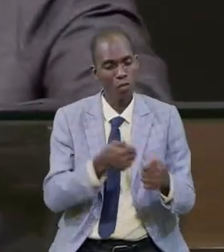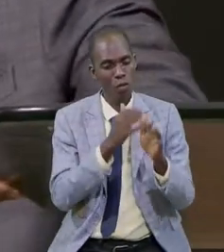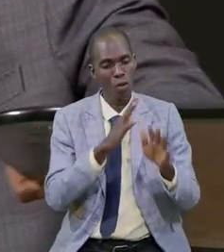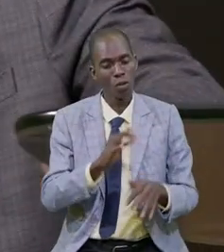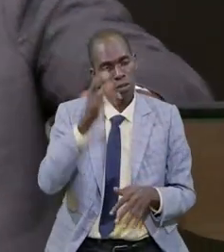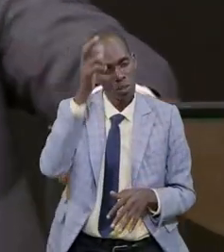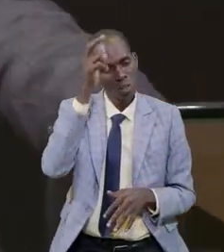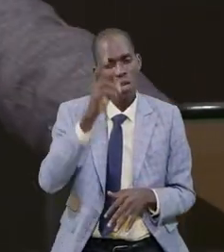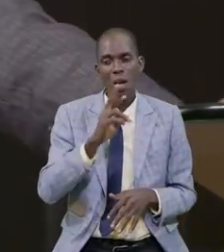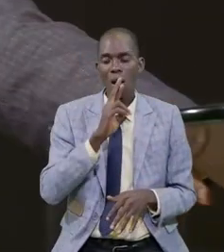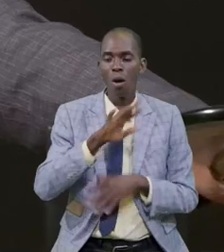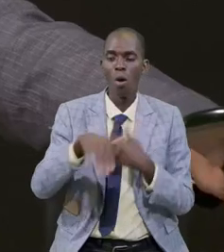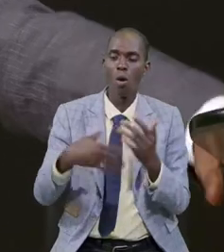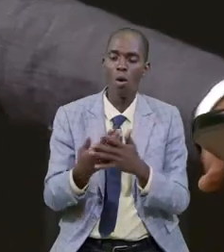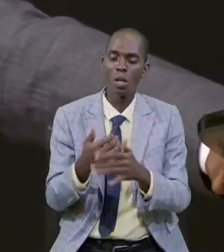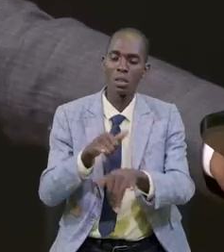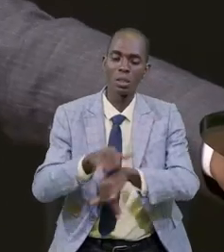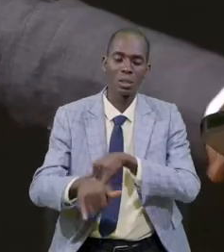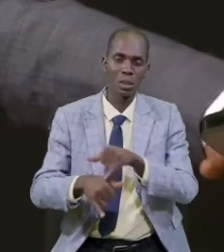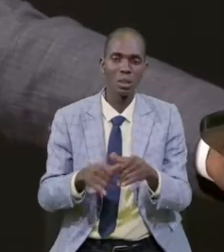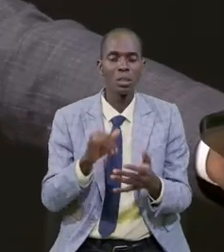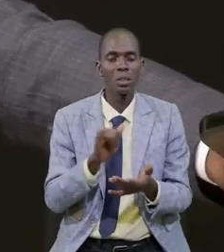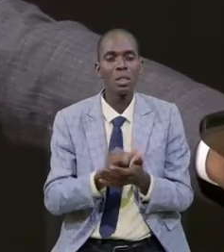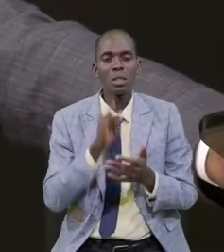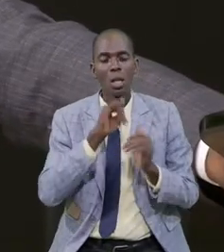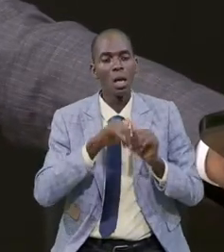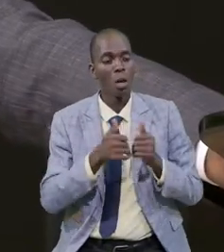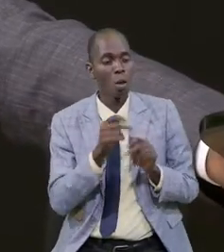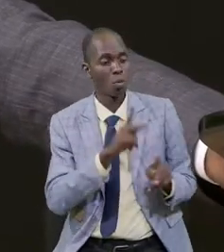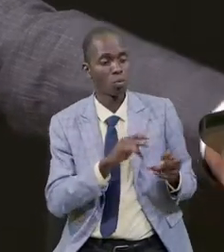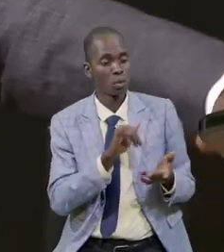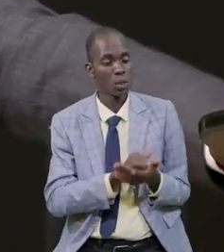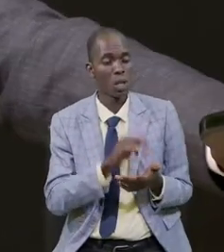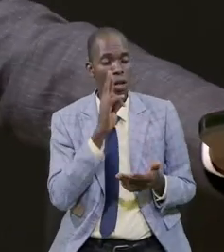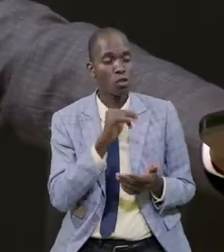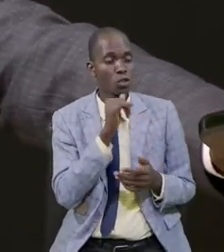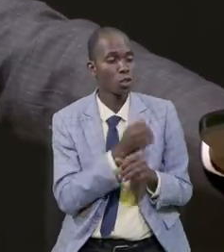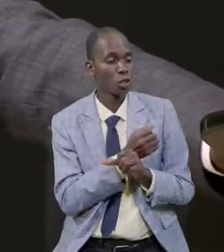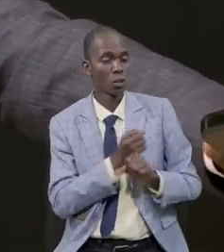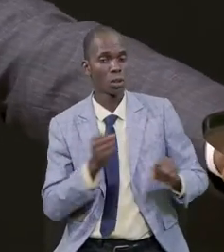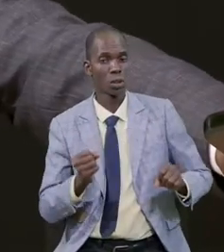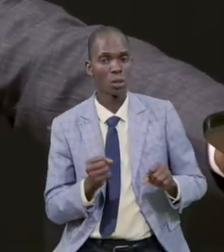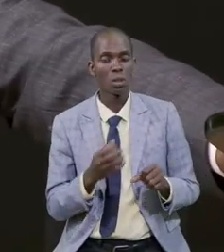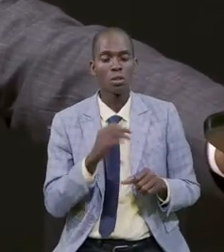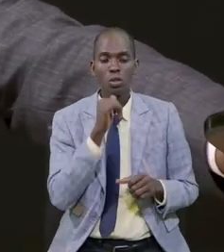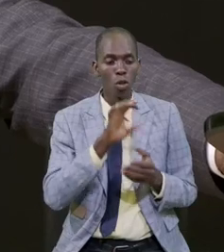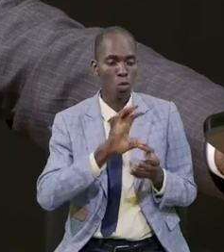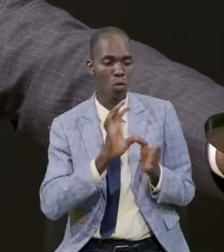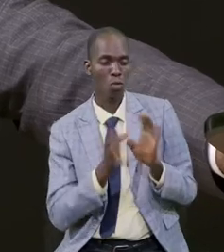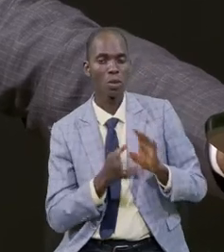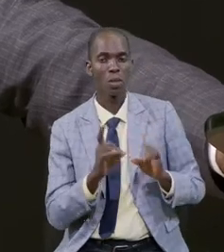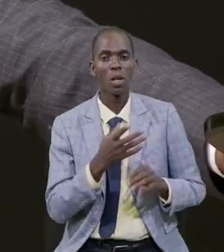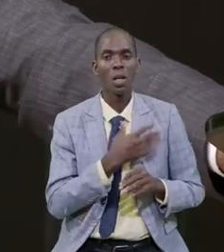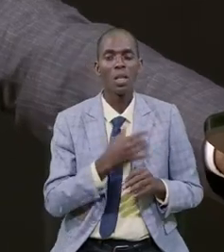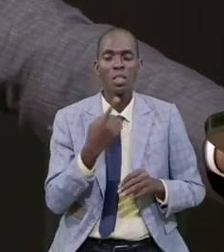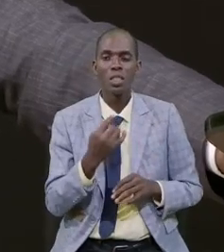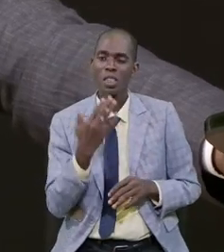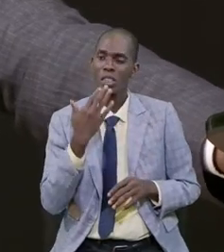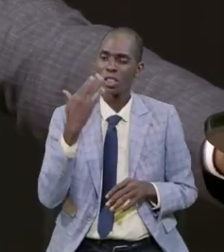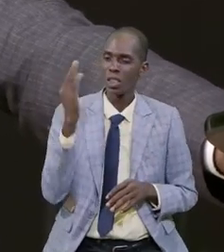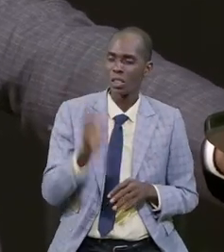gens de Satan séduisent. C'est ainsi que l'inconverti, celui qui n'est pas né de nouveau, le charnel, le sensuel, les